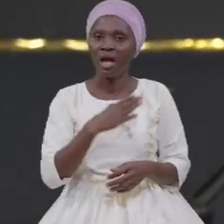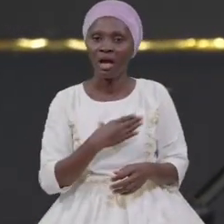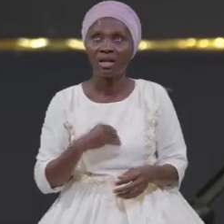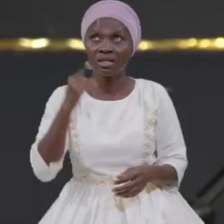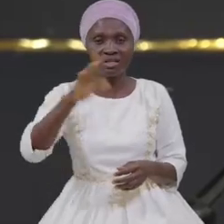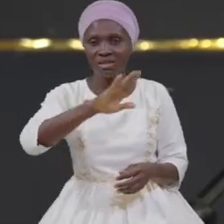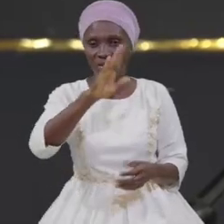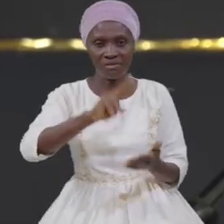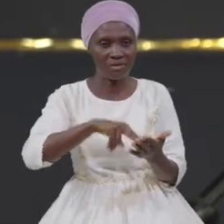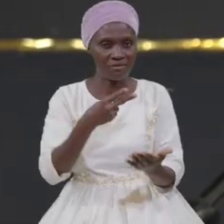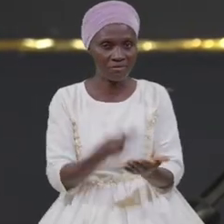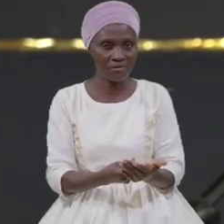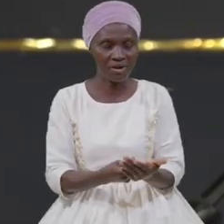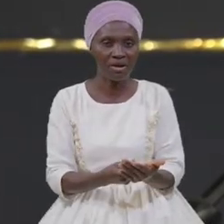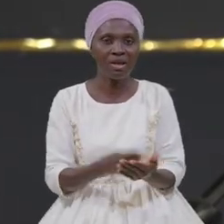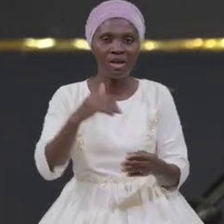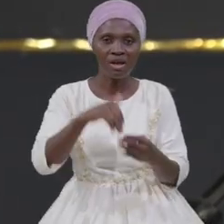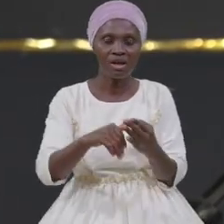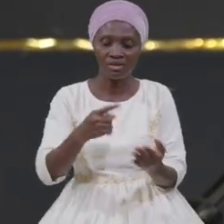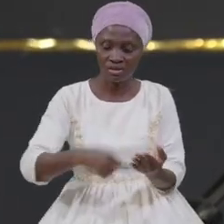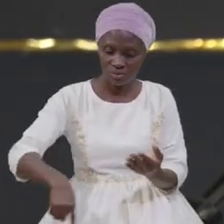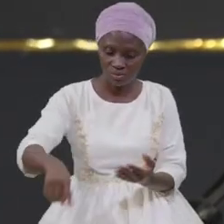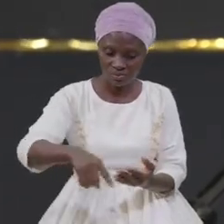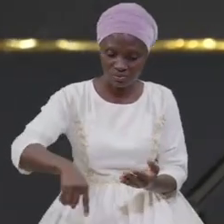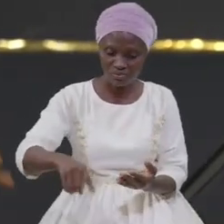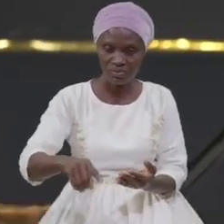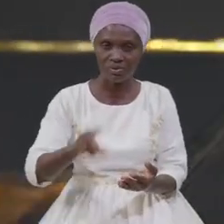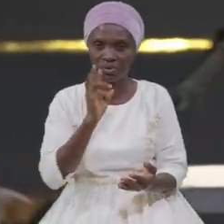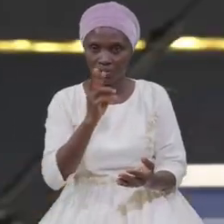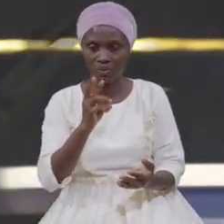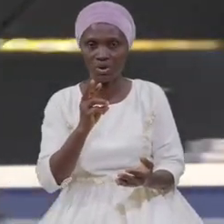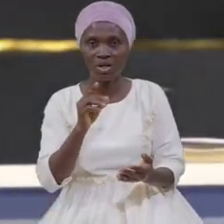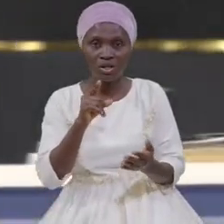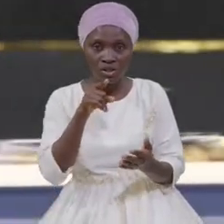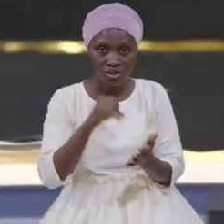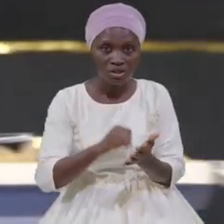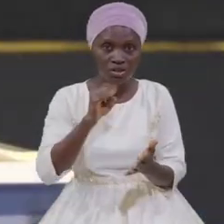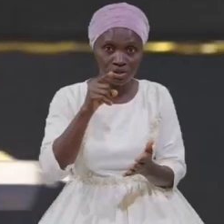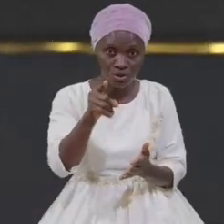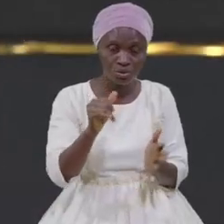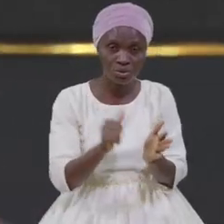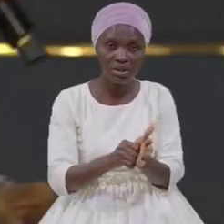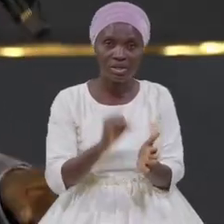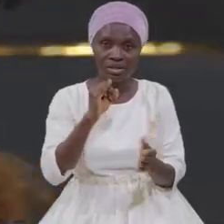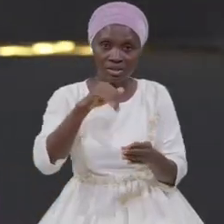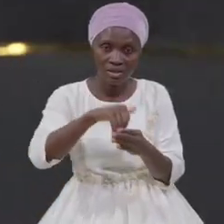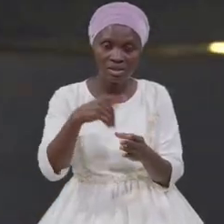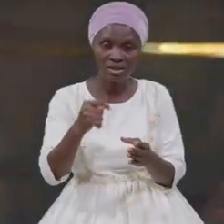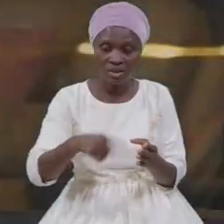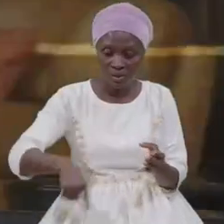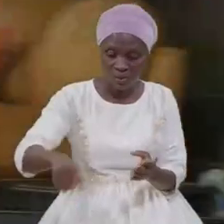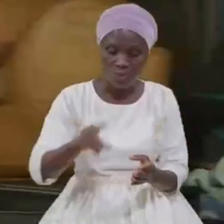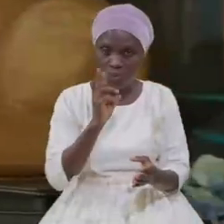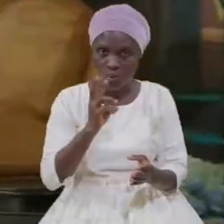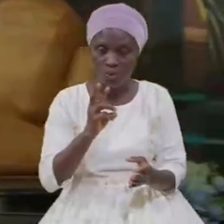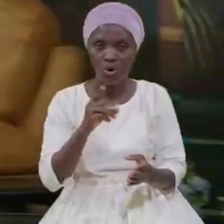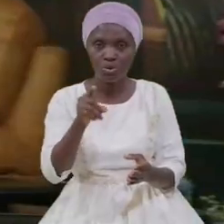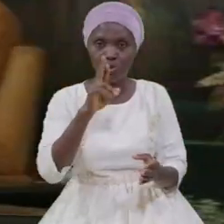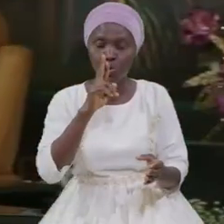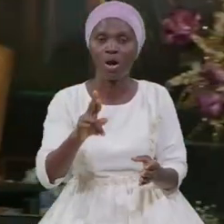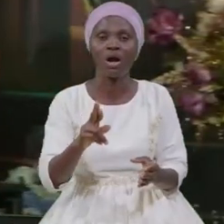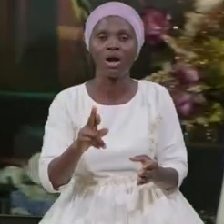le puits. C'est toi qui es dans le puits du péché et privé de la gloire de Dieu. C'est pourquoi tu